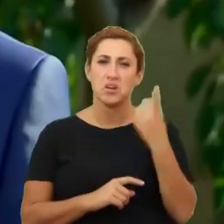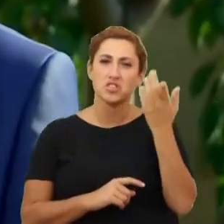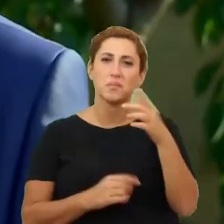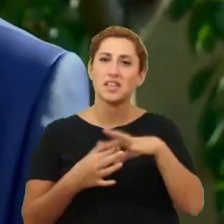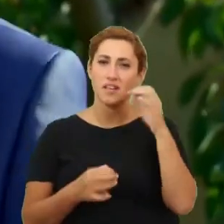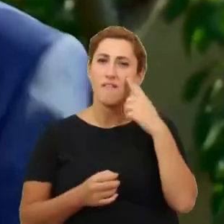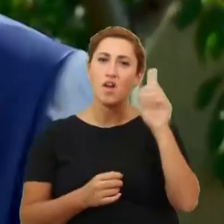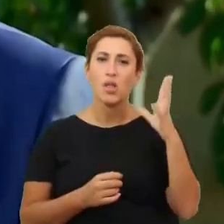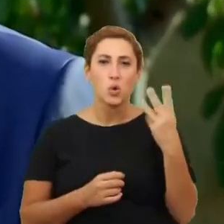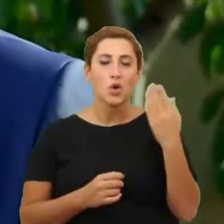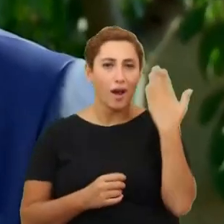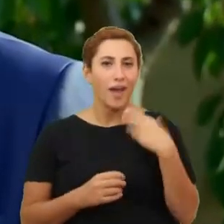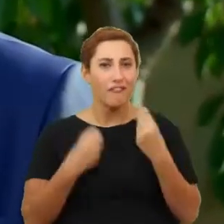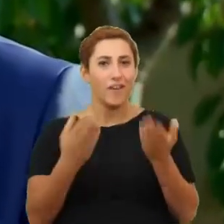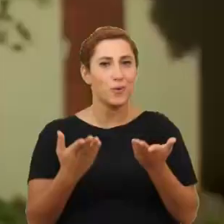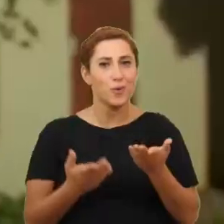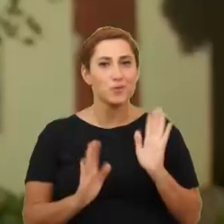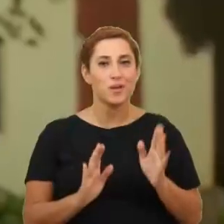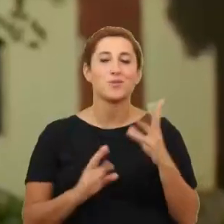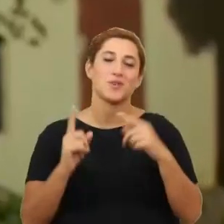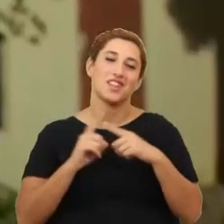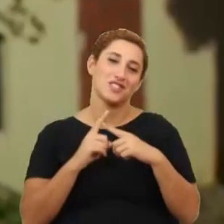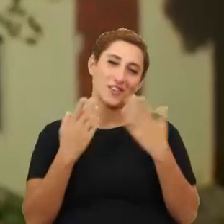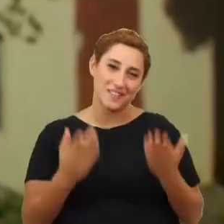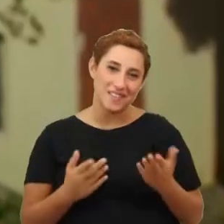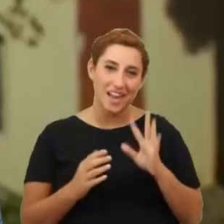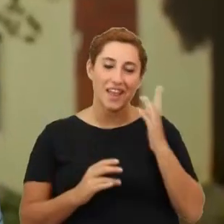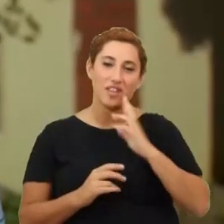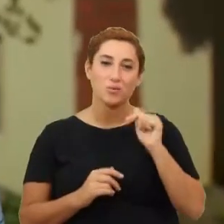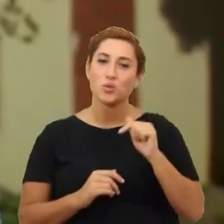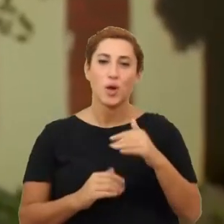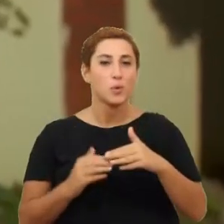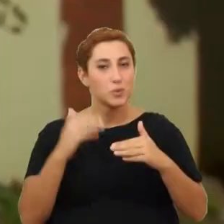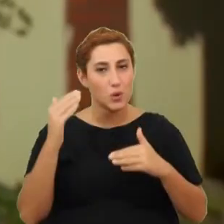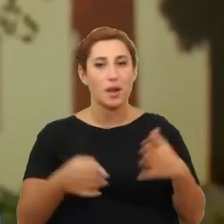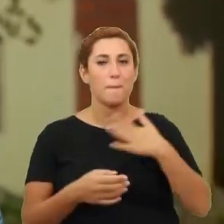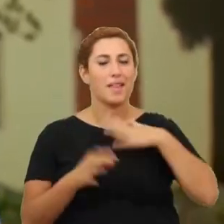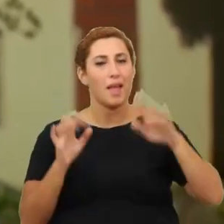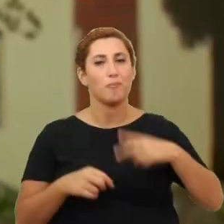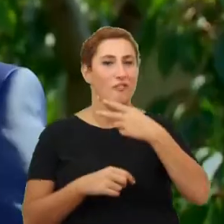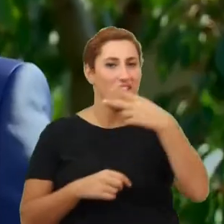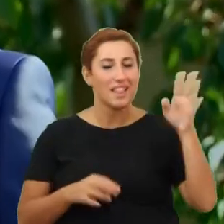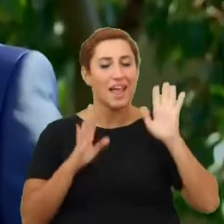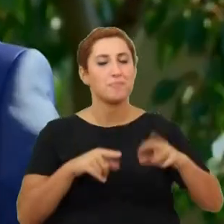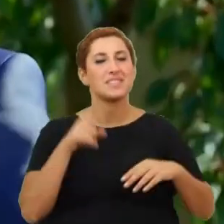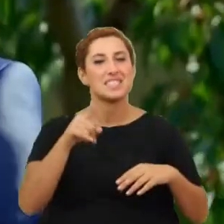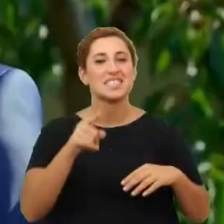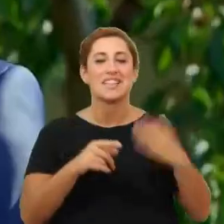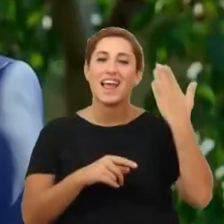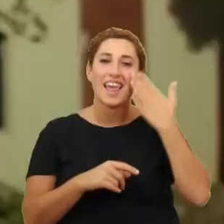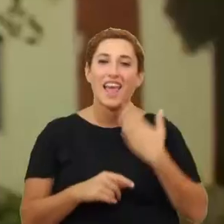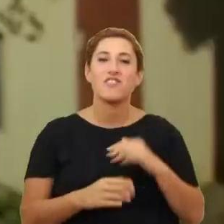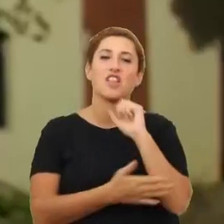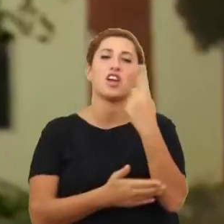ya. İnsanı vallahi bayağı keyiflendiriyorsun ama. Çok teşekkürler. Efendim bundan beri ben hem bu villanın hem de sizin